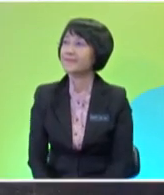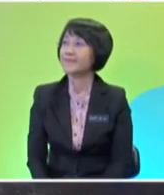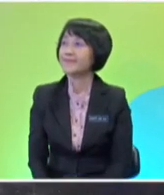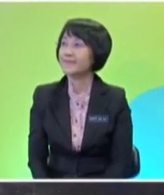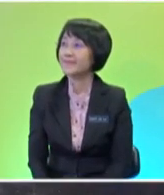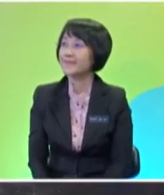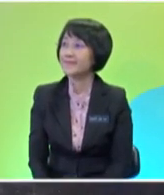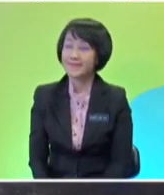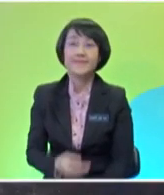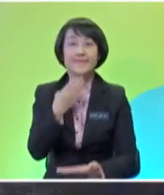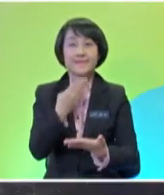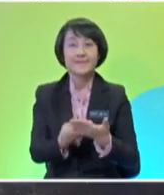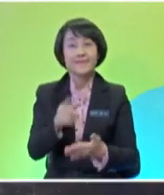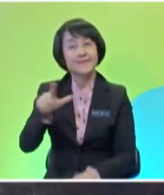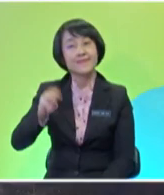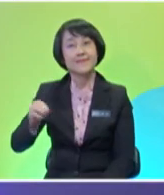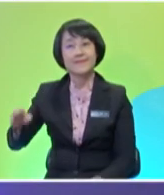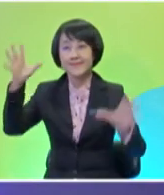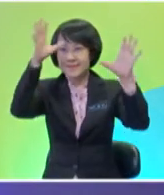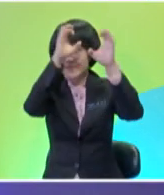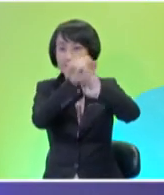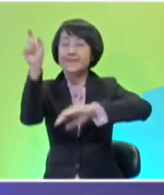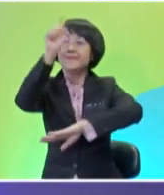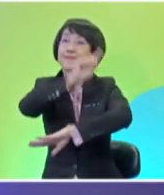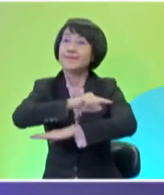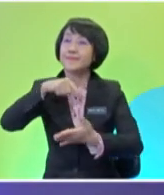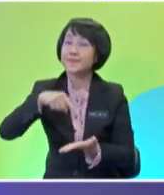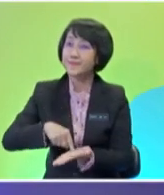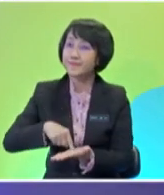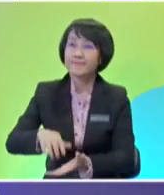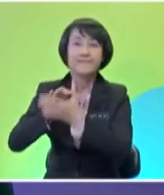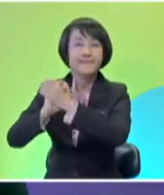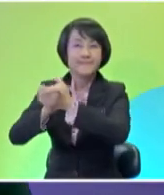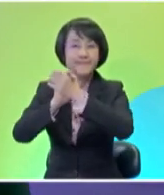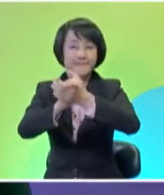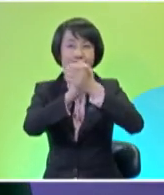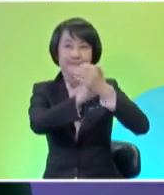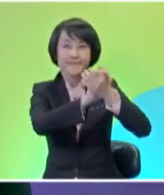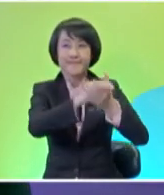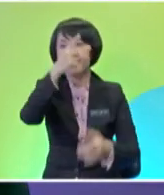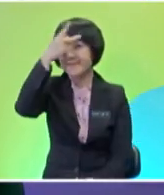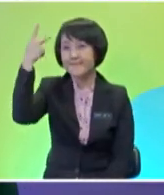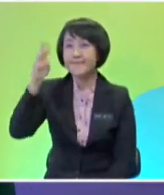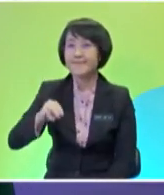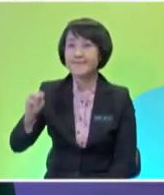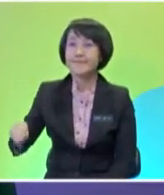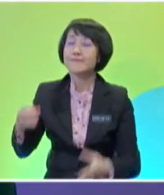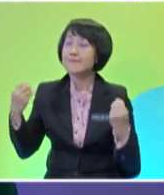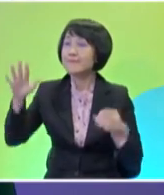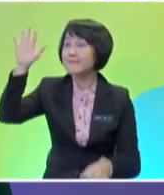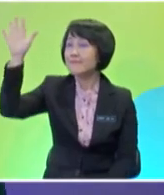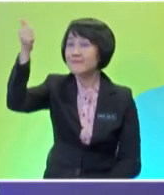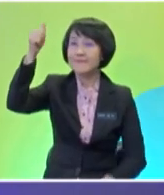Baiklah murid-murid rumusannya pada hari ini tanya sekali lagi ke ranne murid-murid telah mencapai